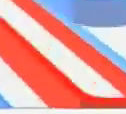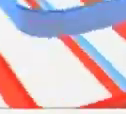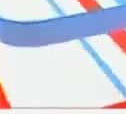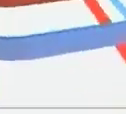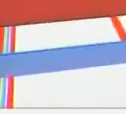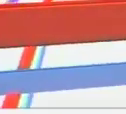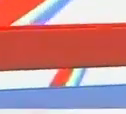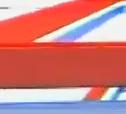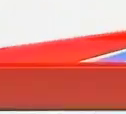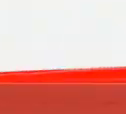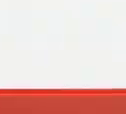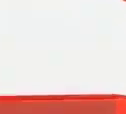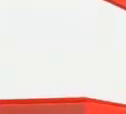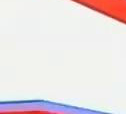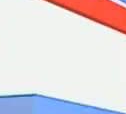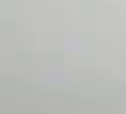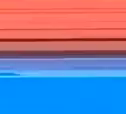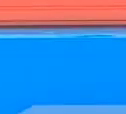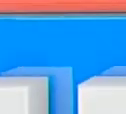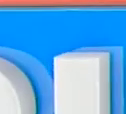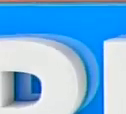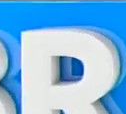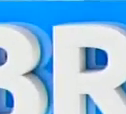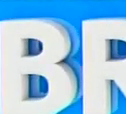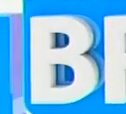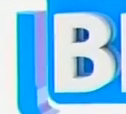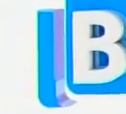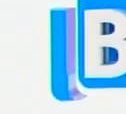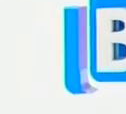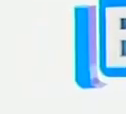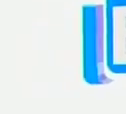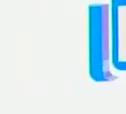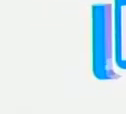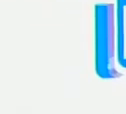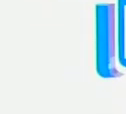makamulorane ya sae amulinde makamulorane.